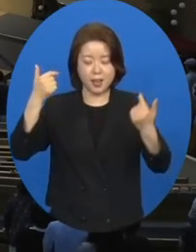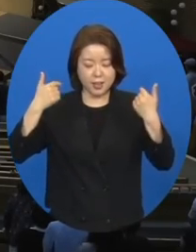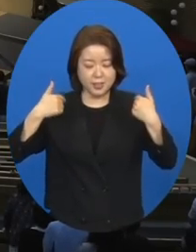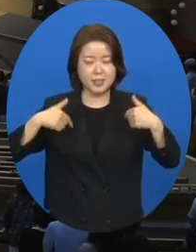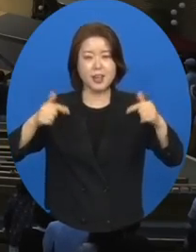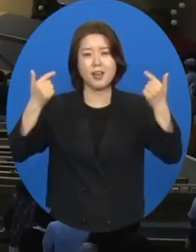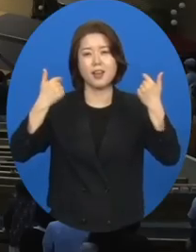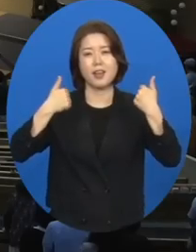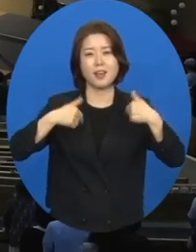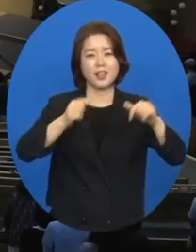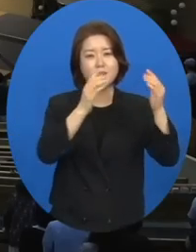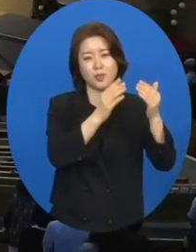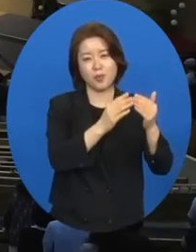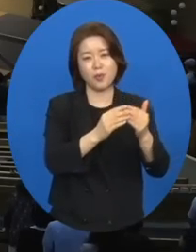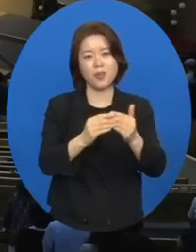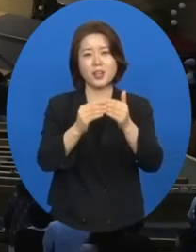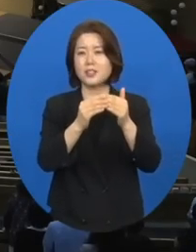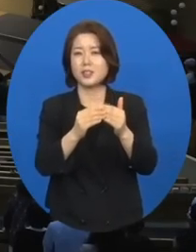her